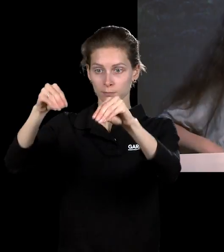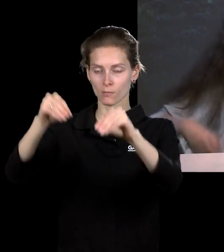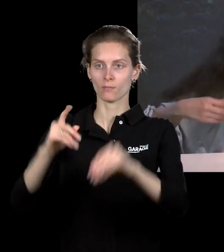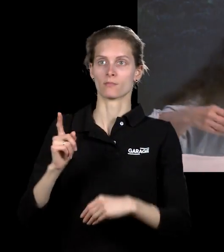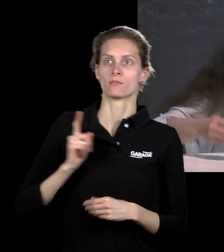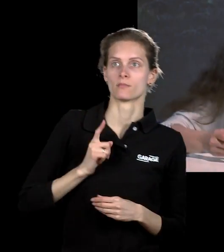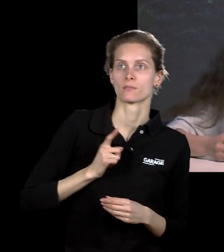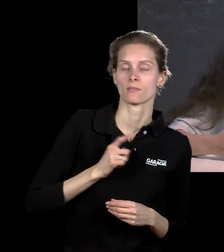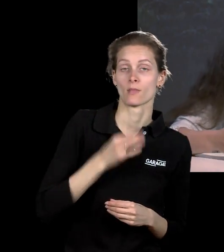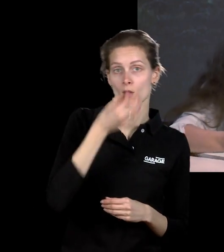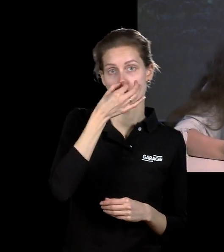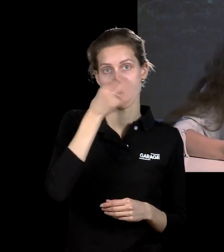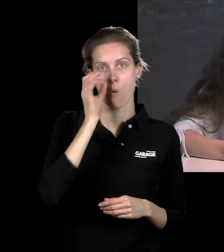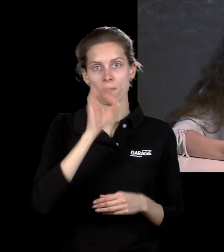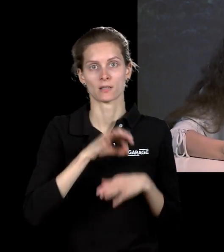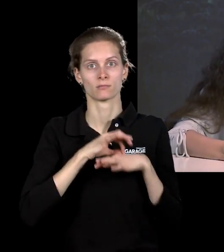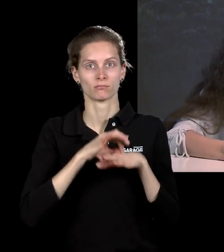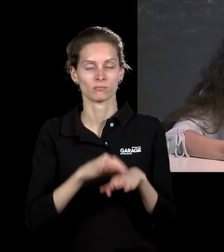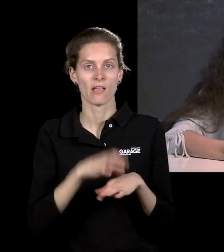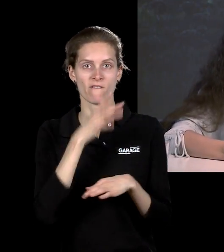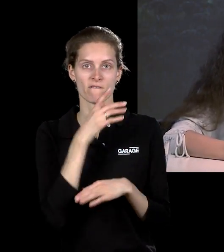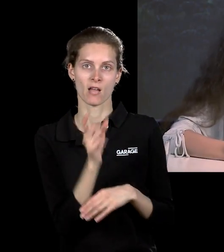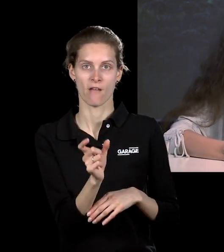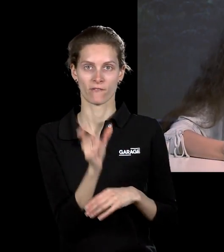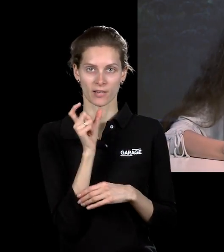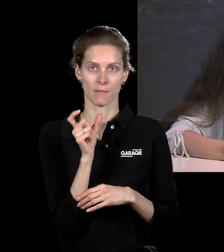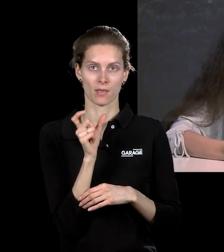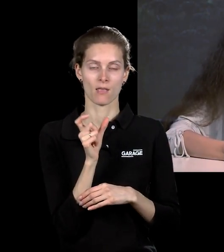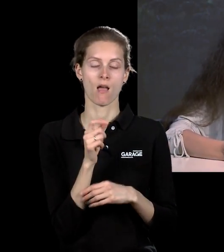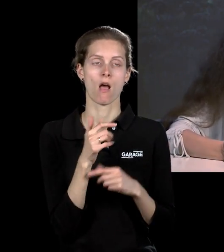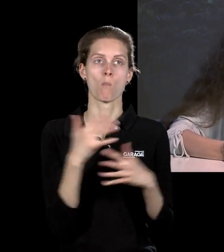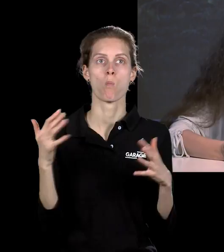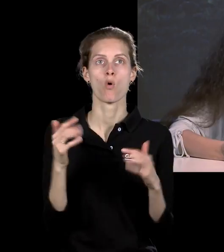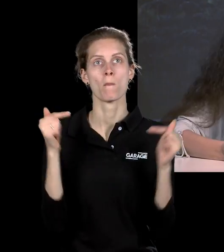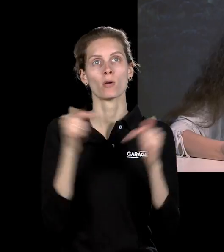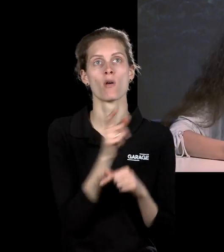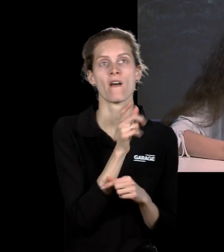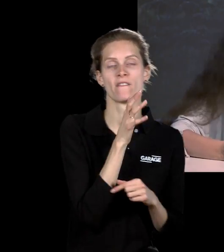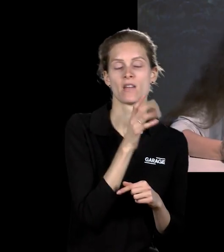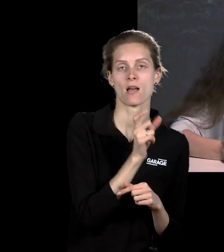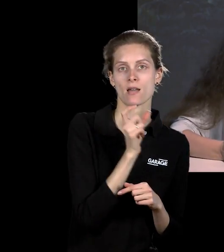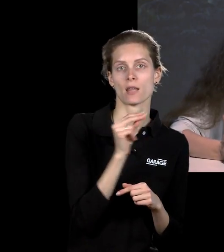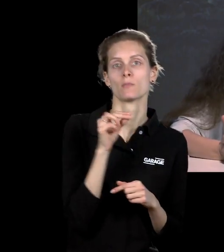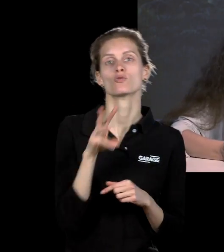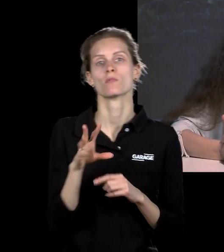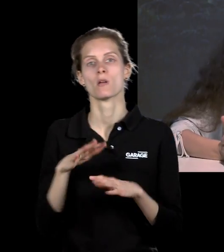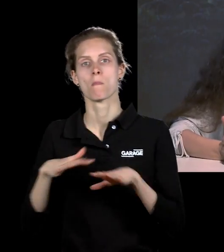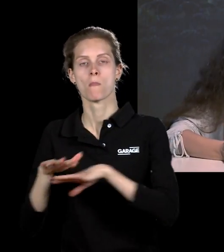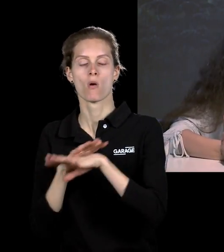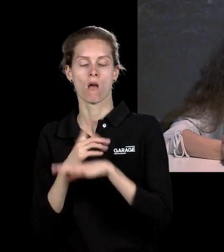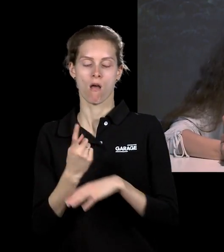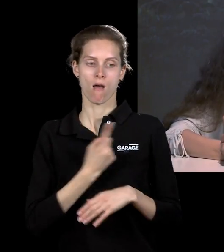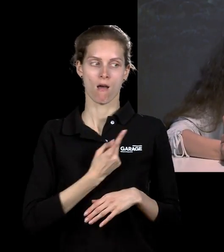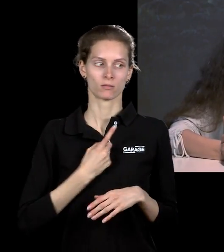который длится во времени больше, чем в пространстве. Ты должен там, как бы, это некий опыт, когда ты оказываешься, не знаю, один с